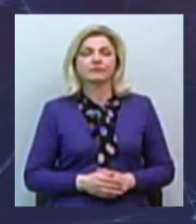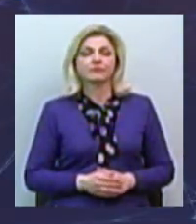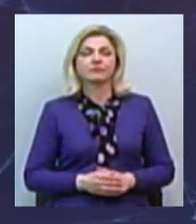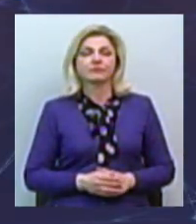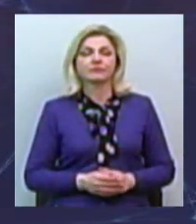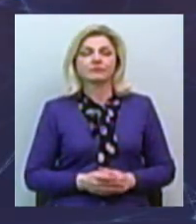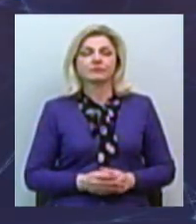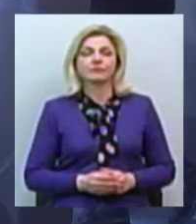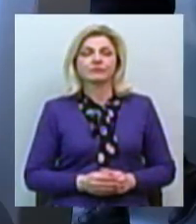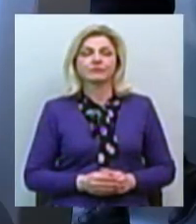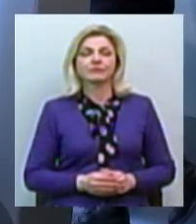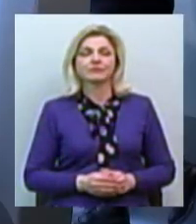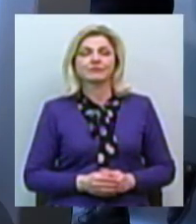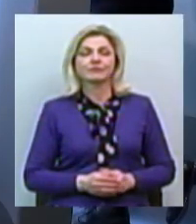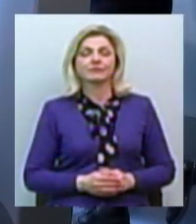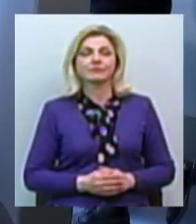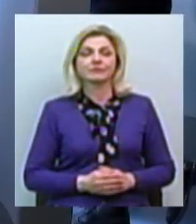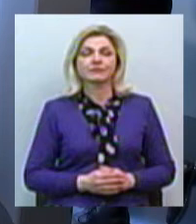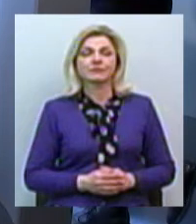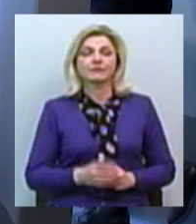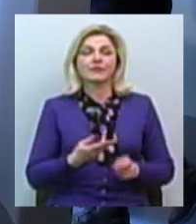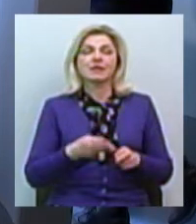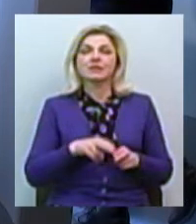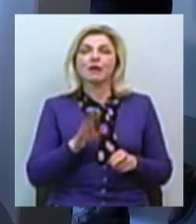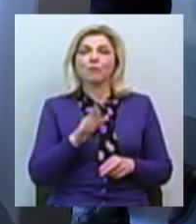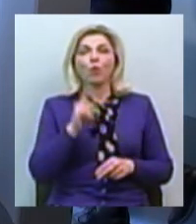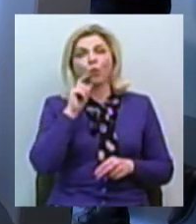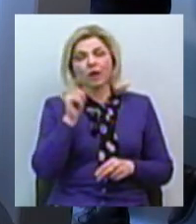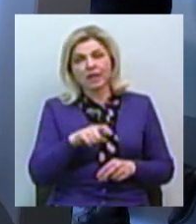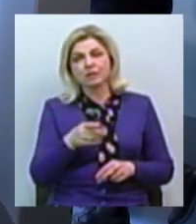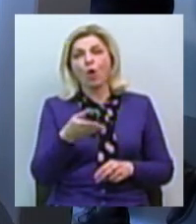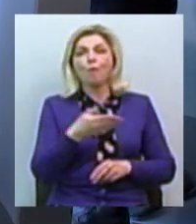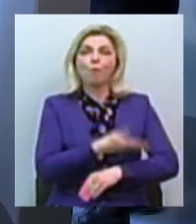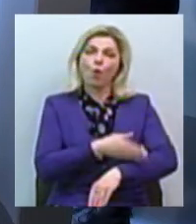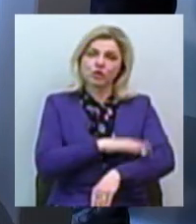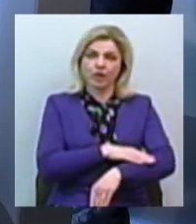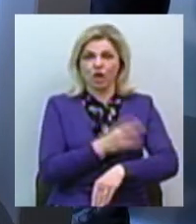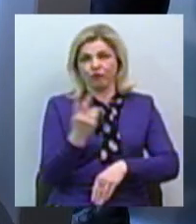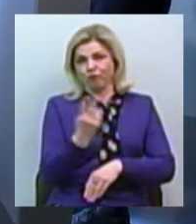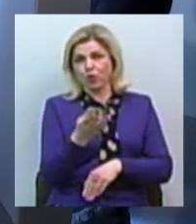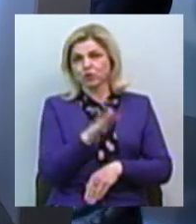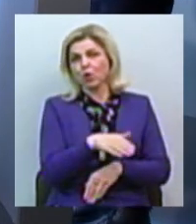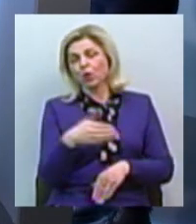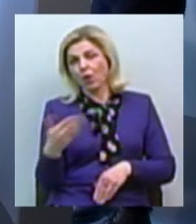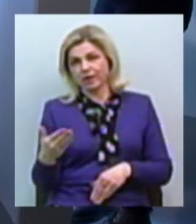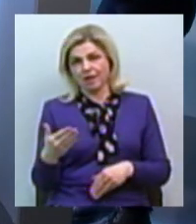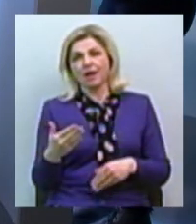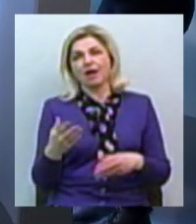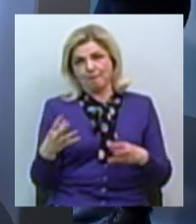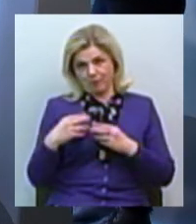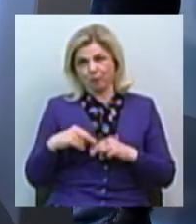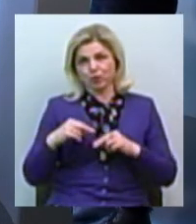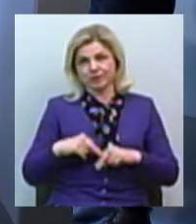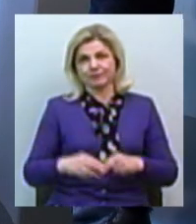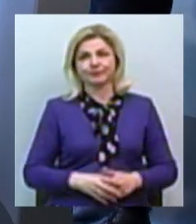Правильно. Вірю, що у вас польсько-українське? Чи це двосторонній рух? Це двосторонній рух. Можна сказати так і так. Мости будуються, скажімо так, з двох